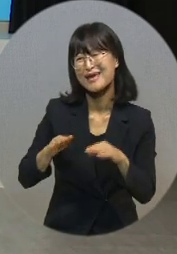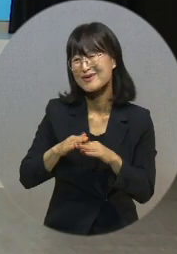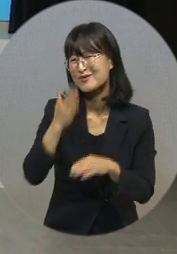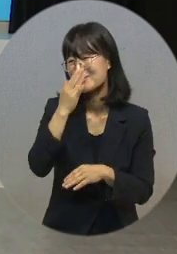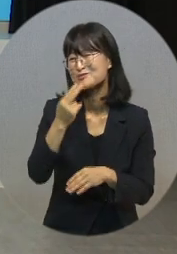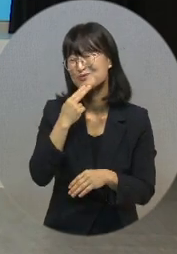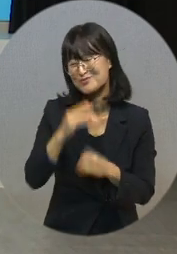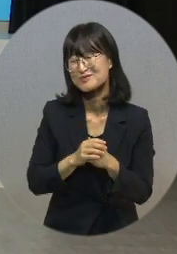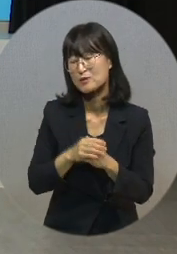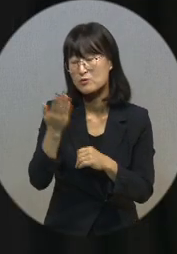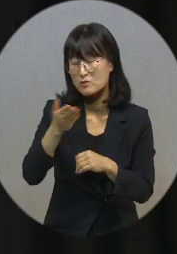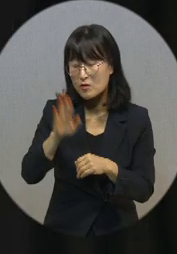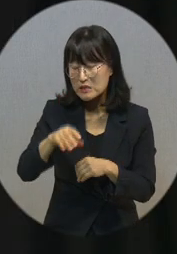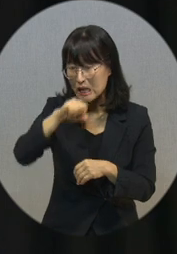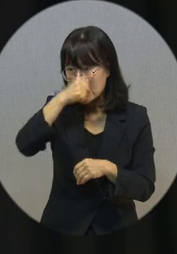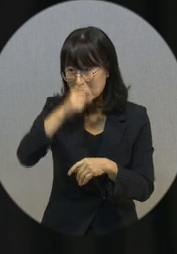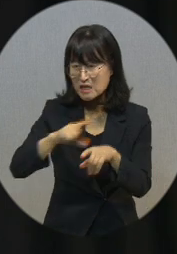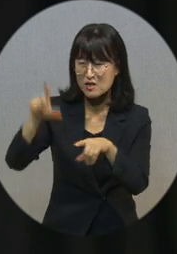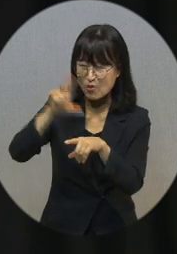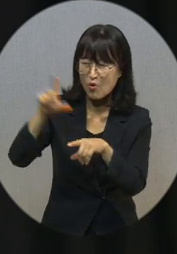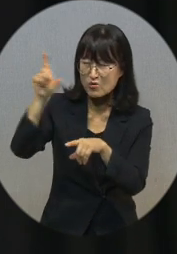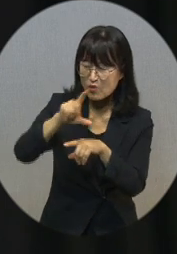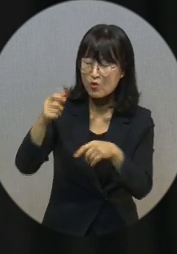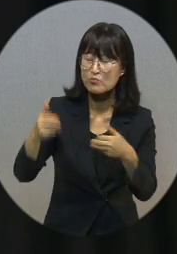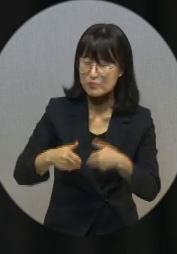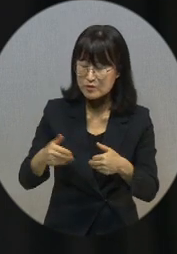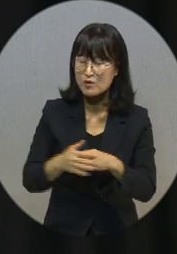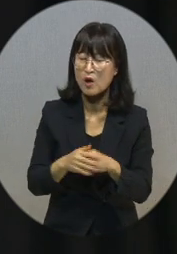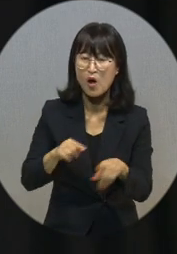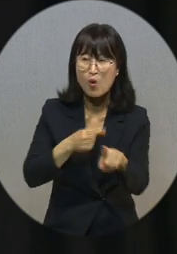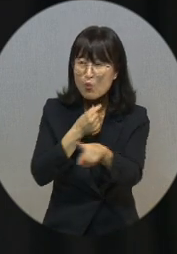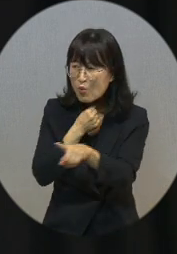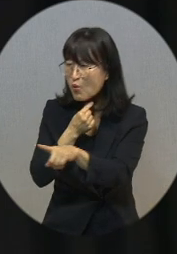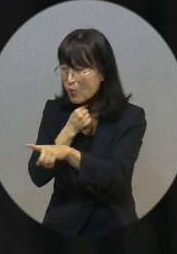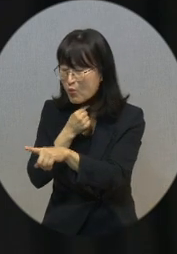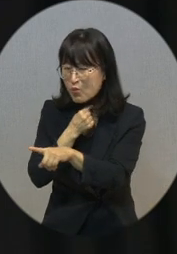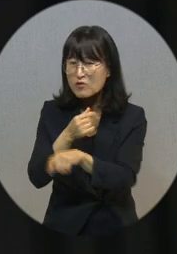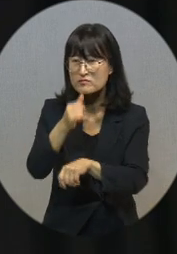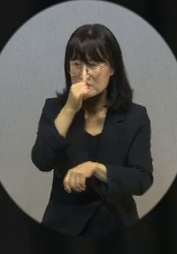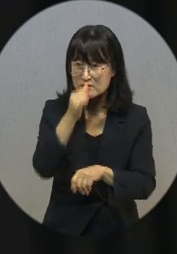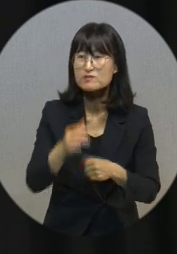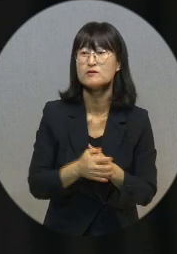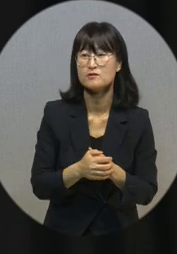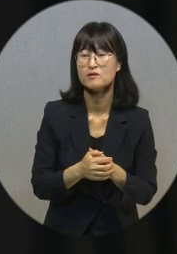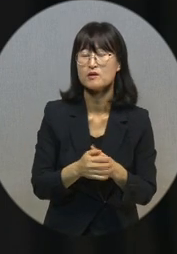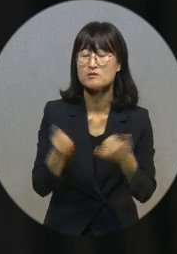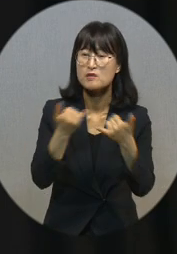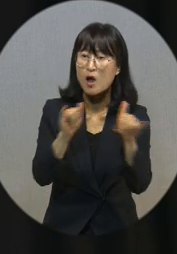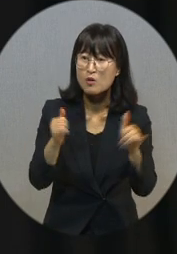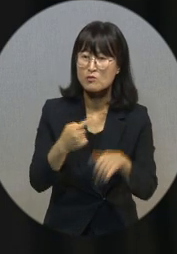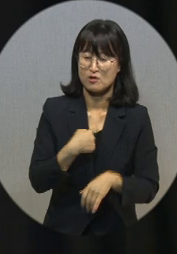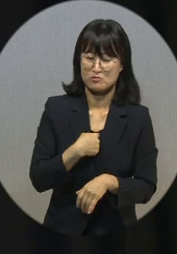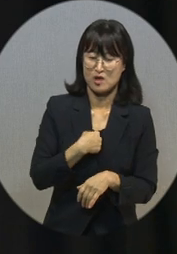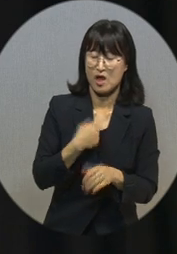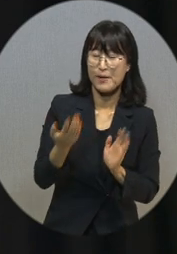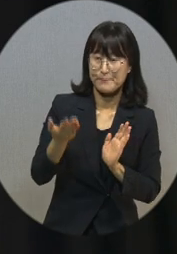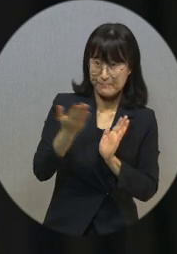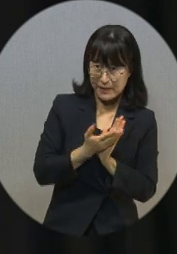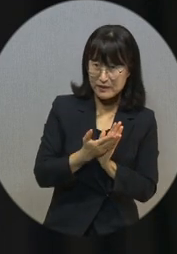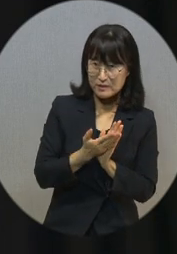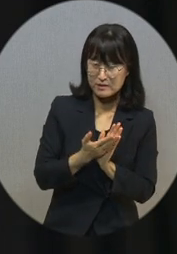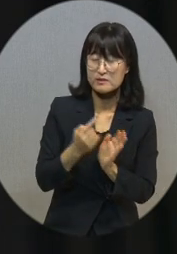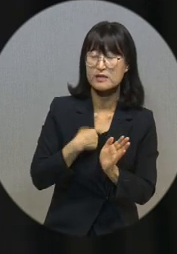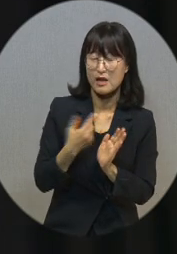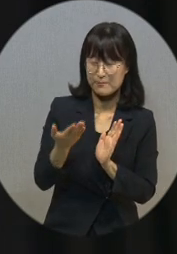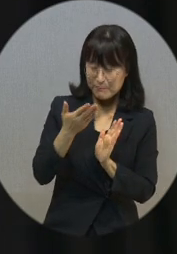필요한 것 같습니다. 그리고 네. 많은 욕구들이 있지 않습니까? 네. 사실 뭐 많은 분들이 본인한테 맞는 네. 저한테도